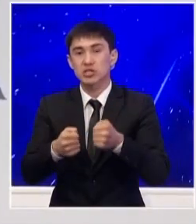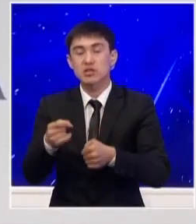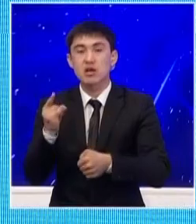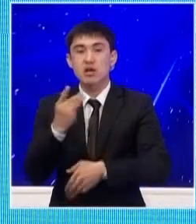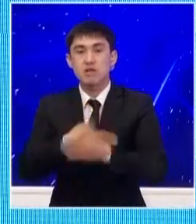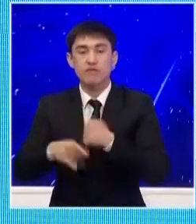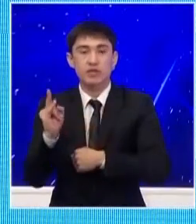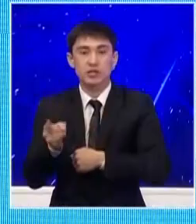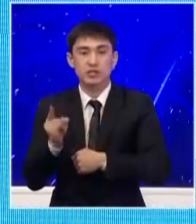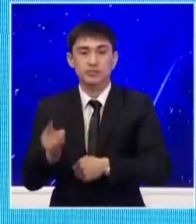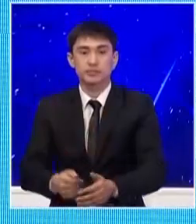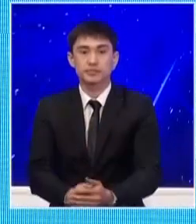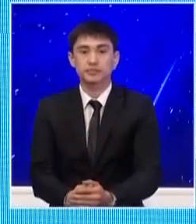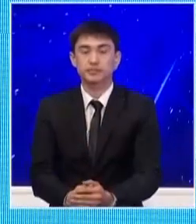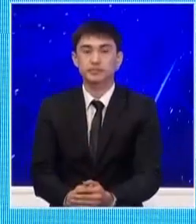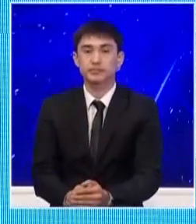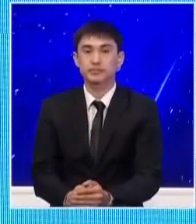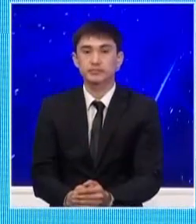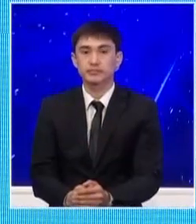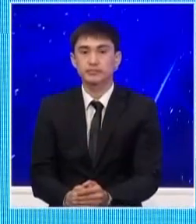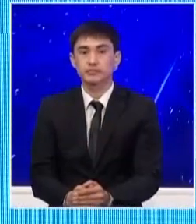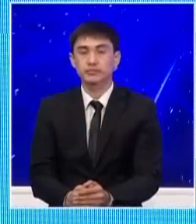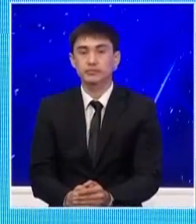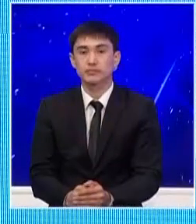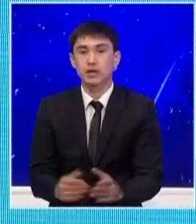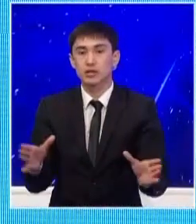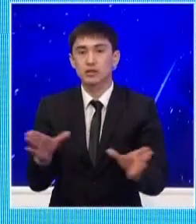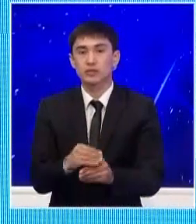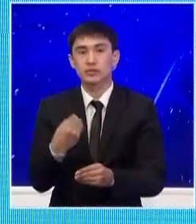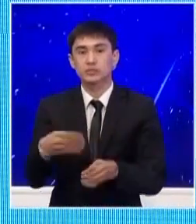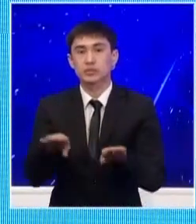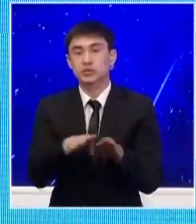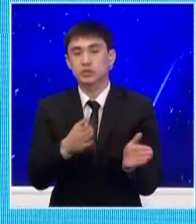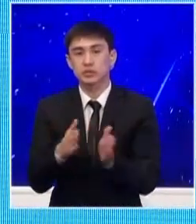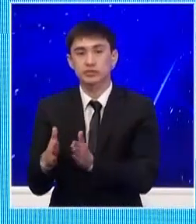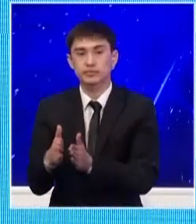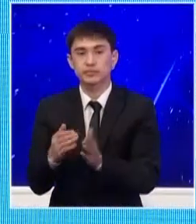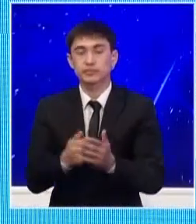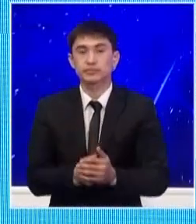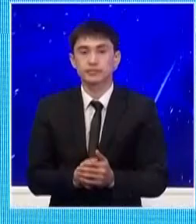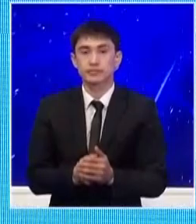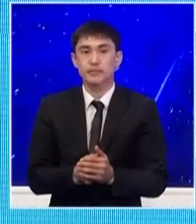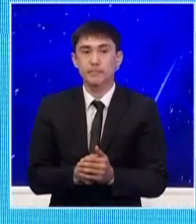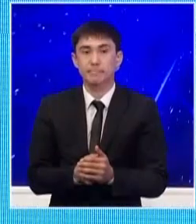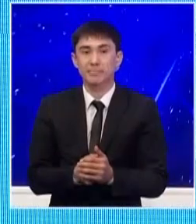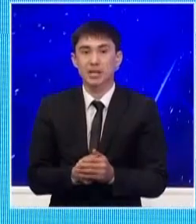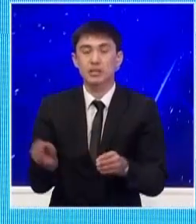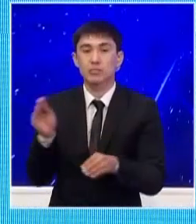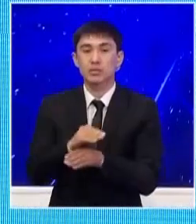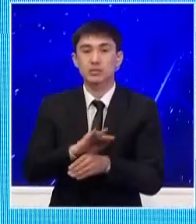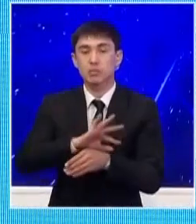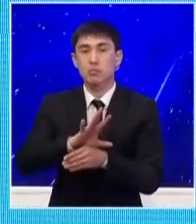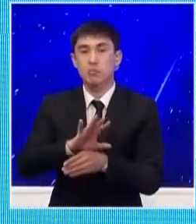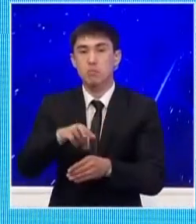инватакси. Все избирательные участки оборудованы в соответствии с вашими с инструкциями ЦИК. Вопросы материально-технического